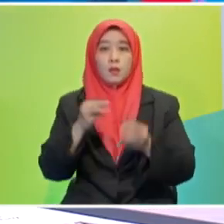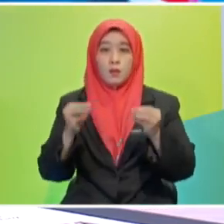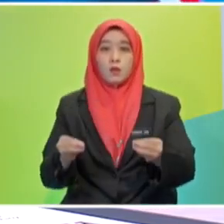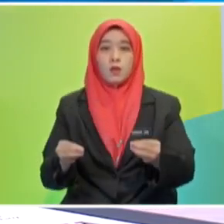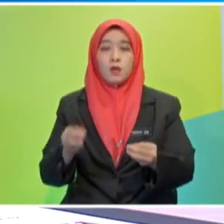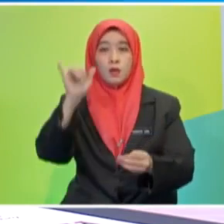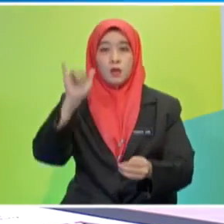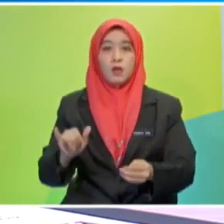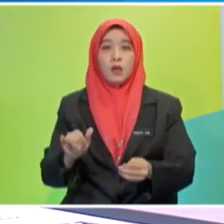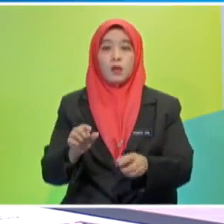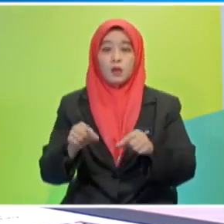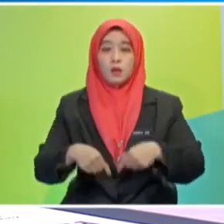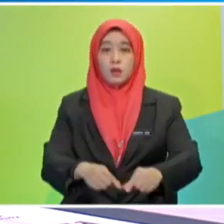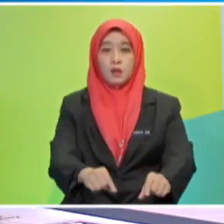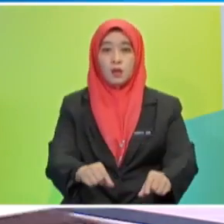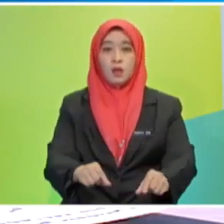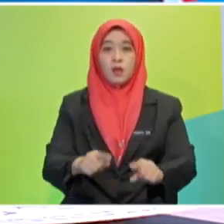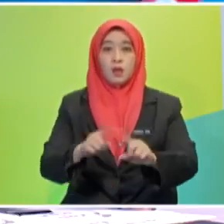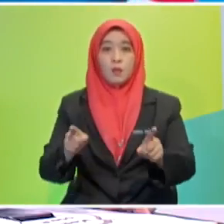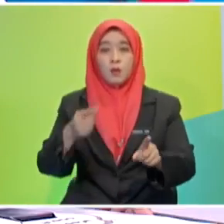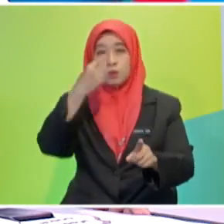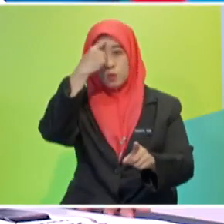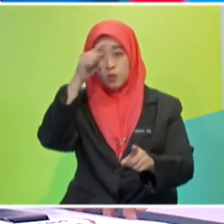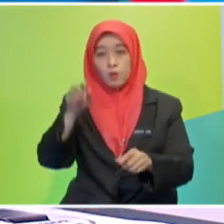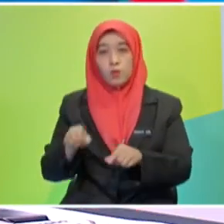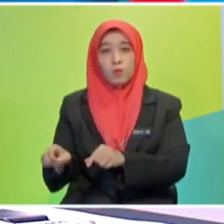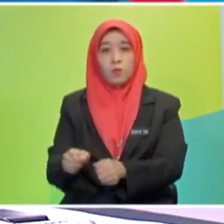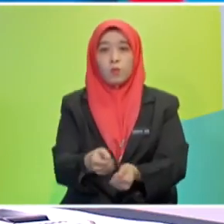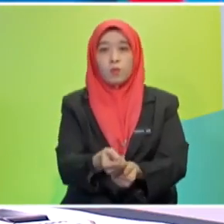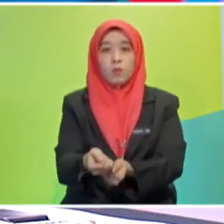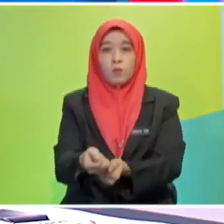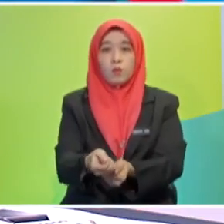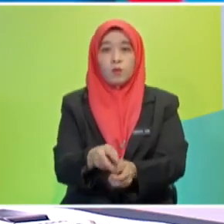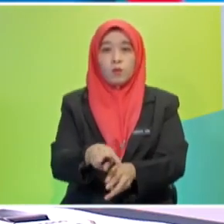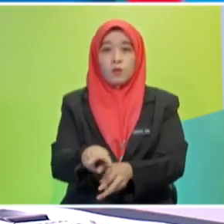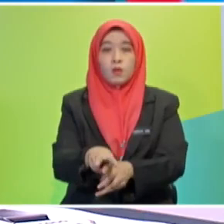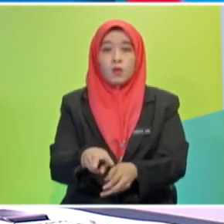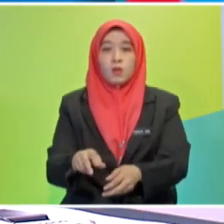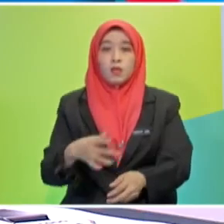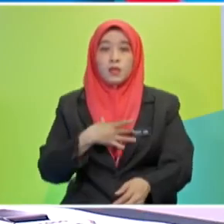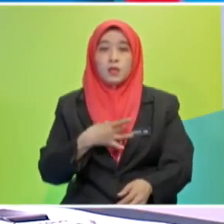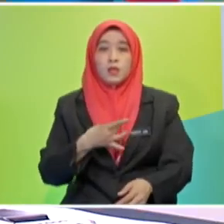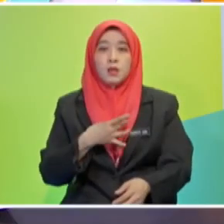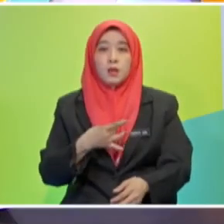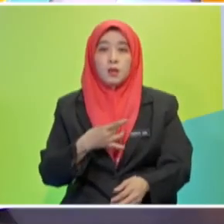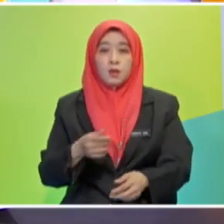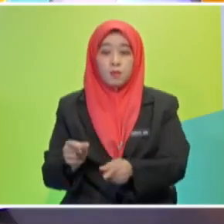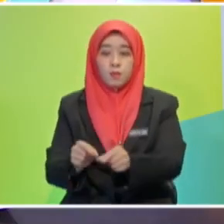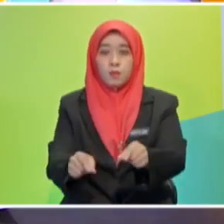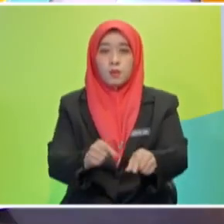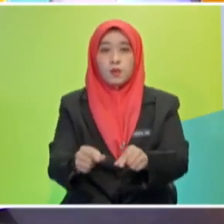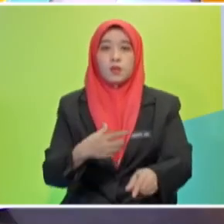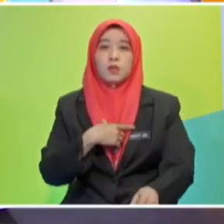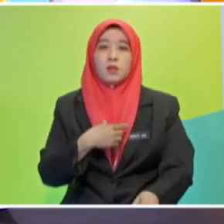Okey, tetapi untuk penyudut hampagas robotik ni kita hanya tetapkan dan dia bergerak sendiri. Oh, maknanya dekat rumah kita